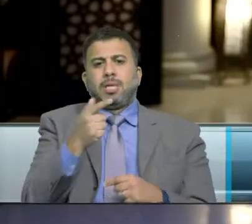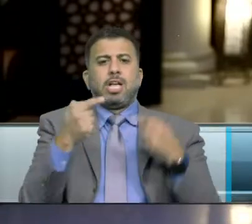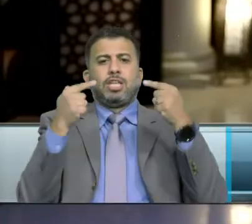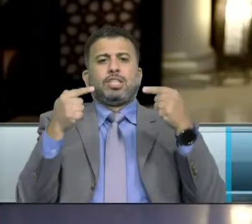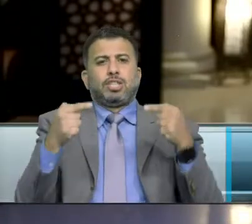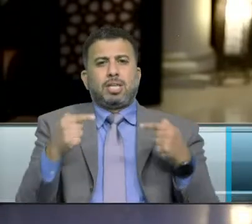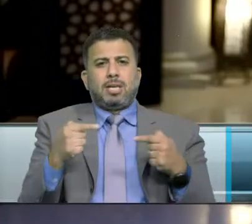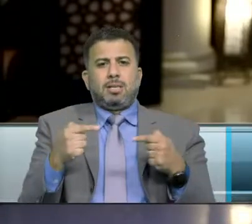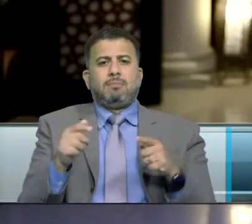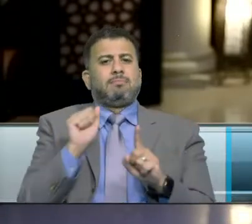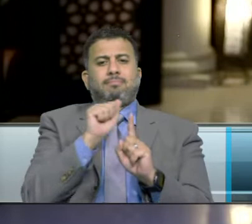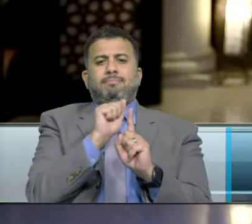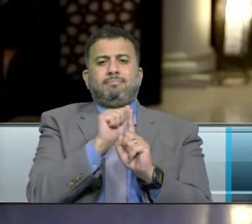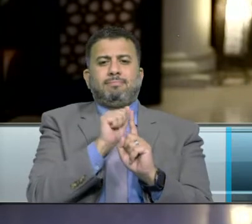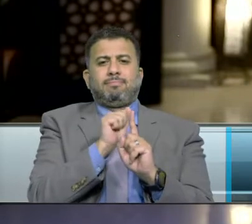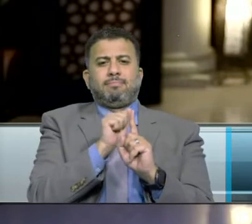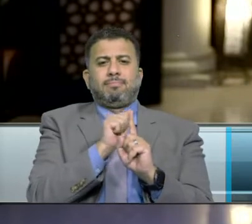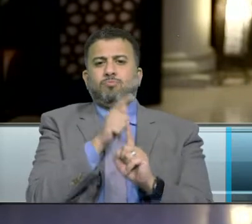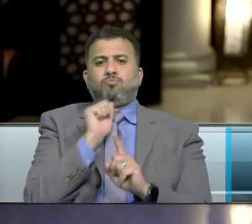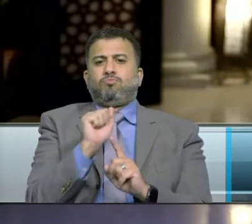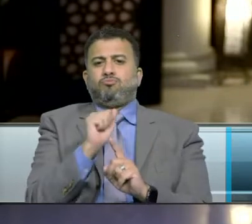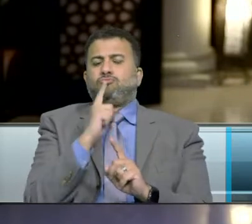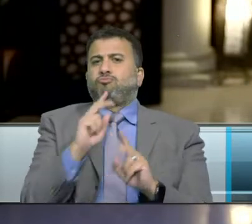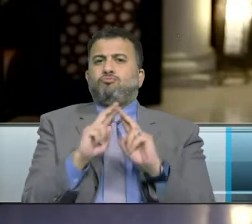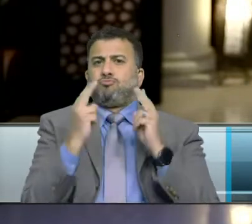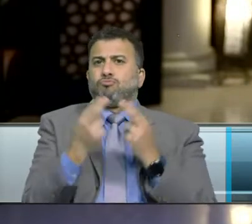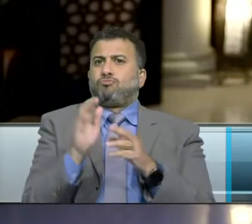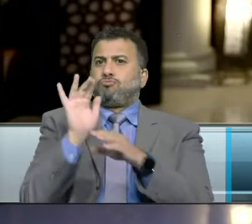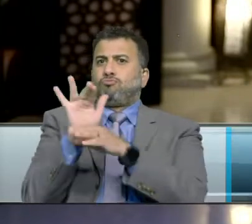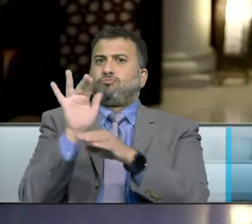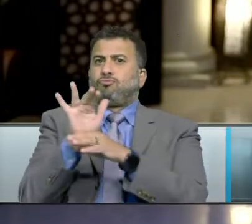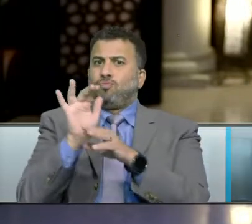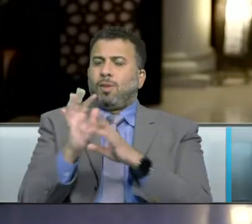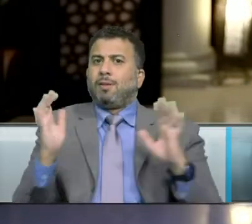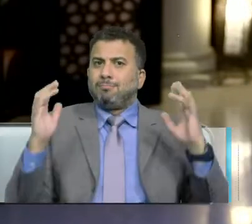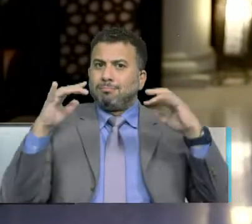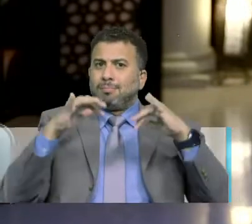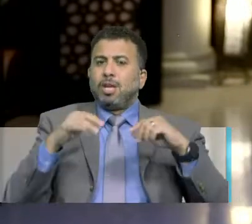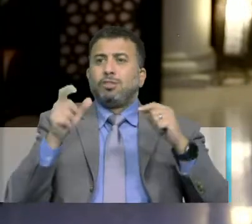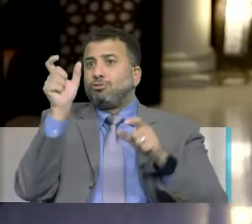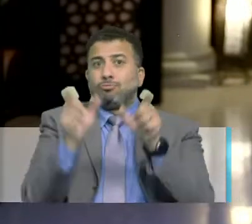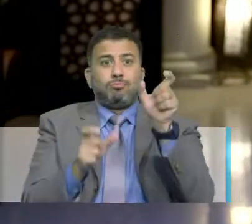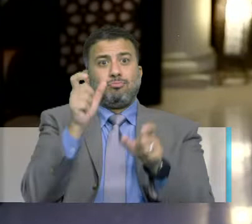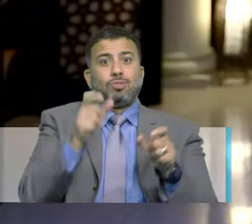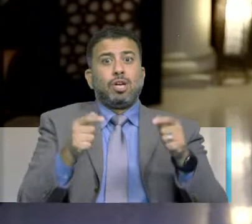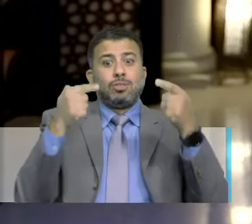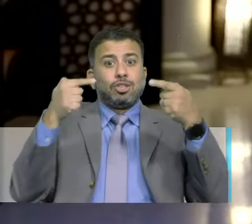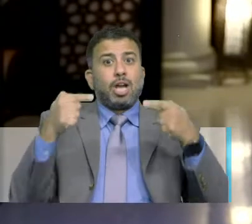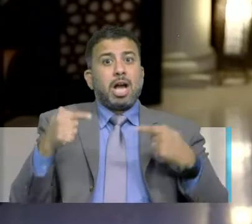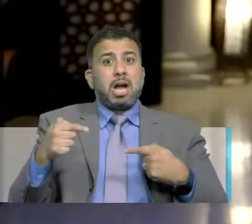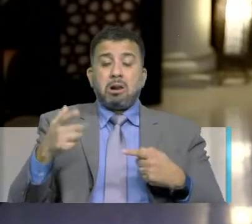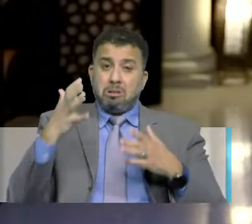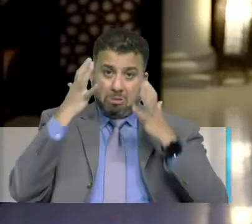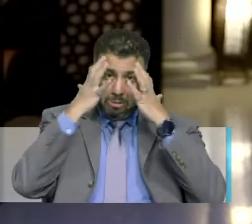الشعر، خاصة عبر هذه الملتقيات التي تجمع بشعراء من لهم تجربة